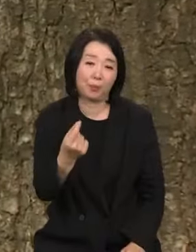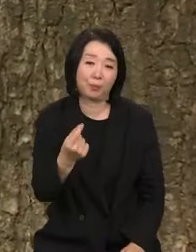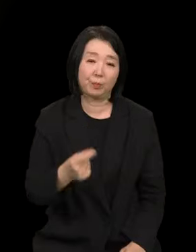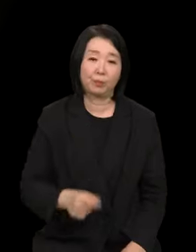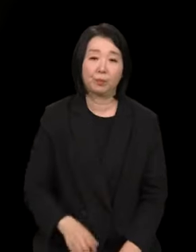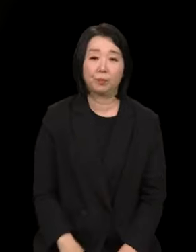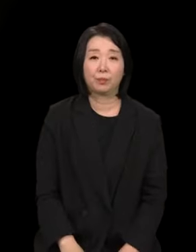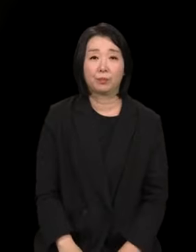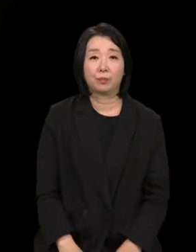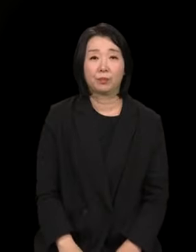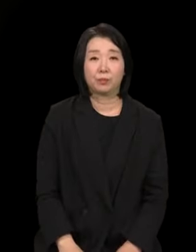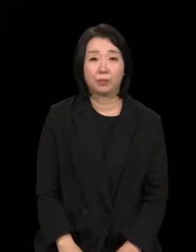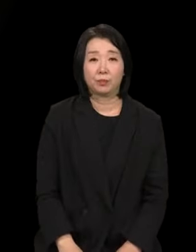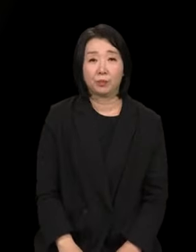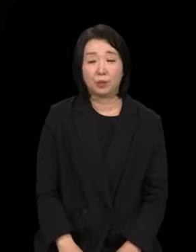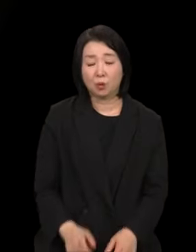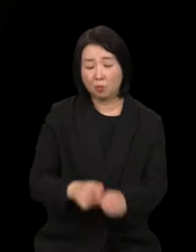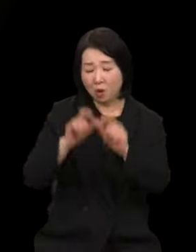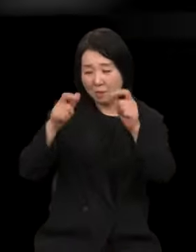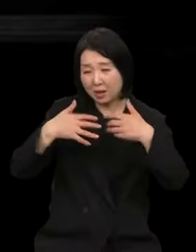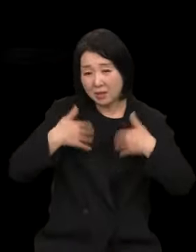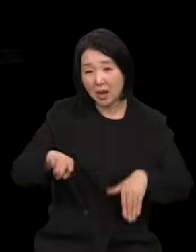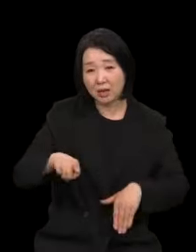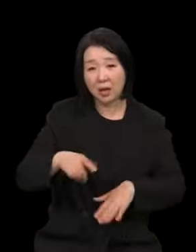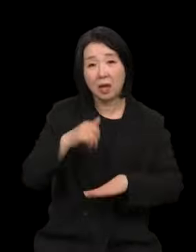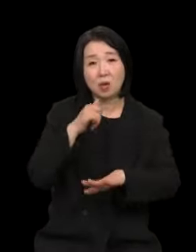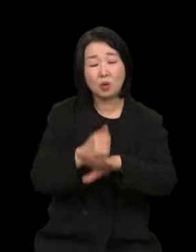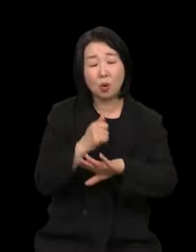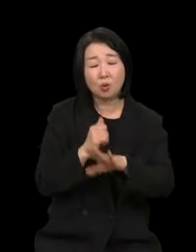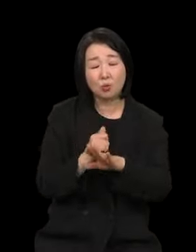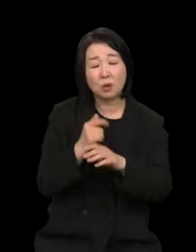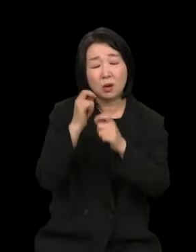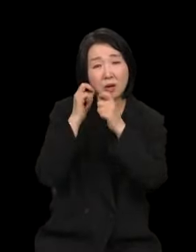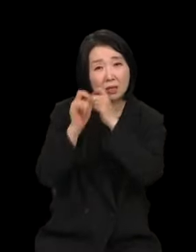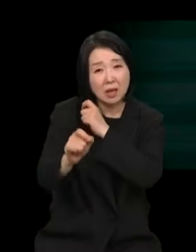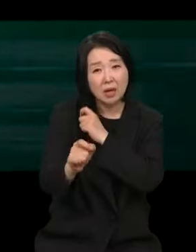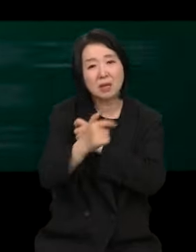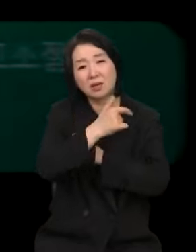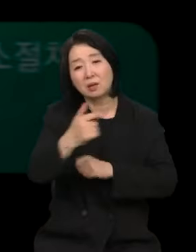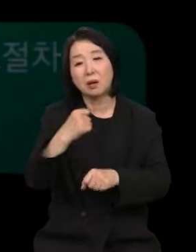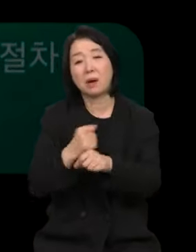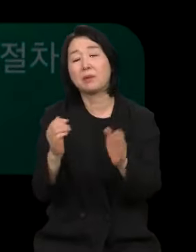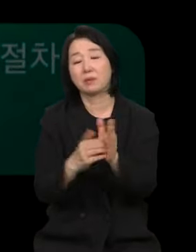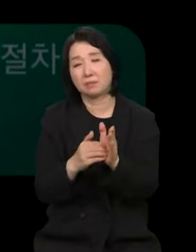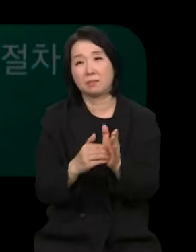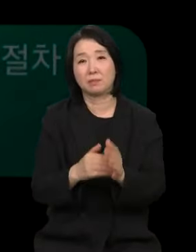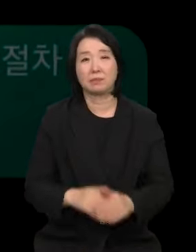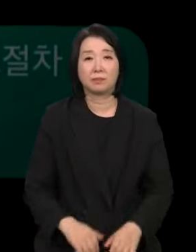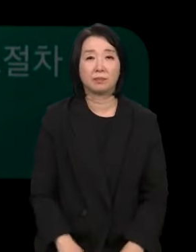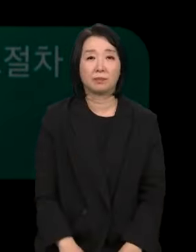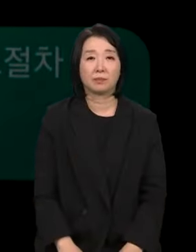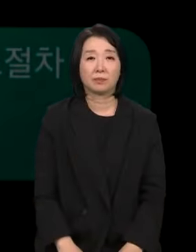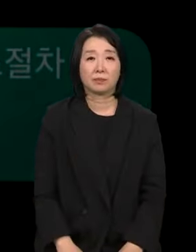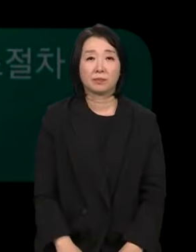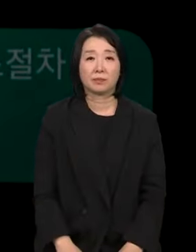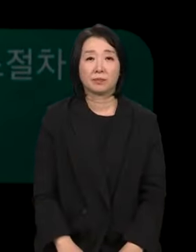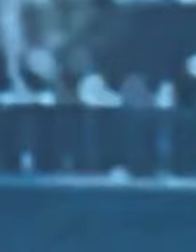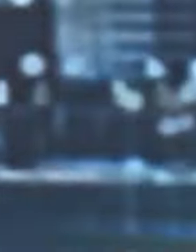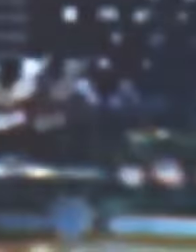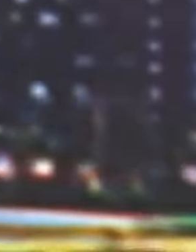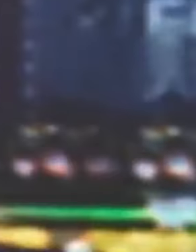설명했습니다 방망이 처벌이 대범한 범죄자를 만들었다는 지적이 나옵니다 JTBC 한민정